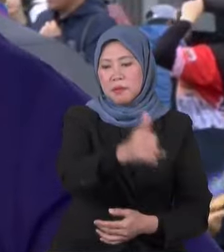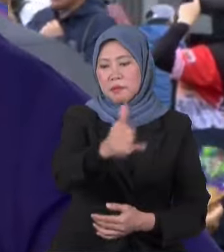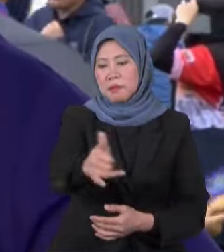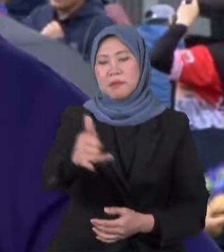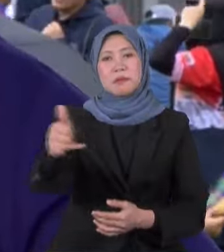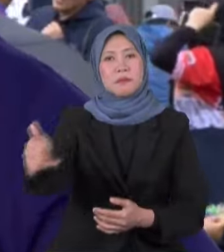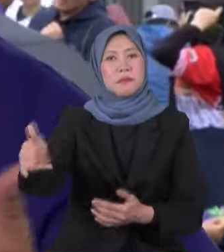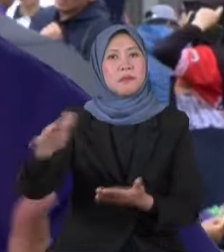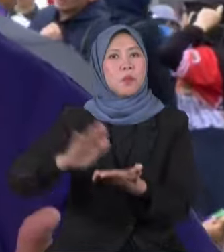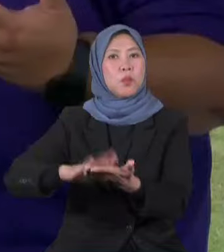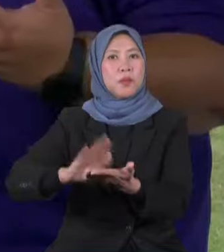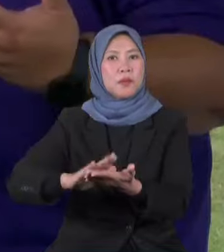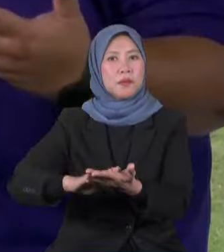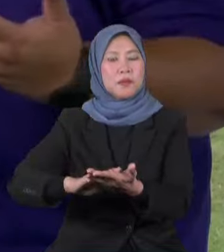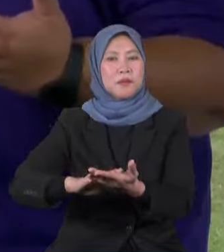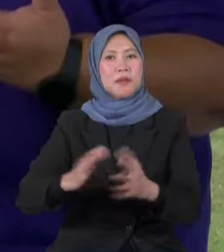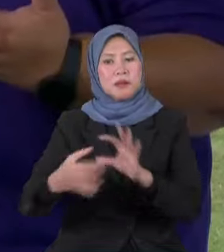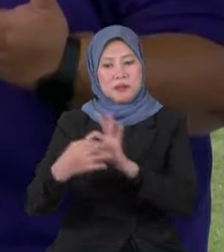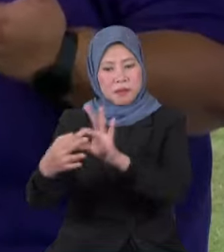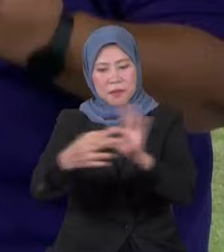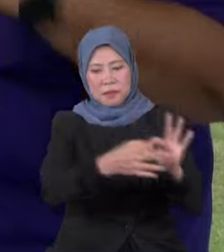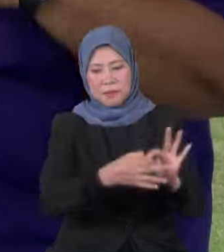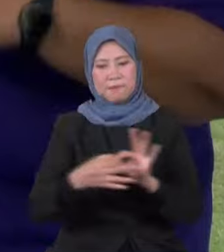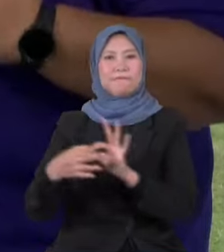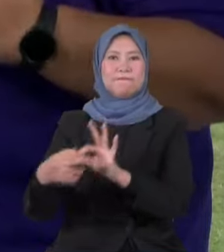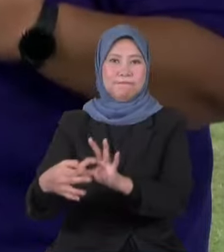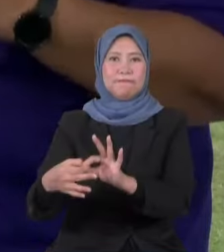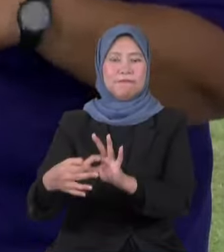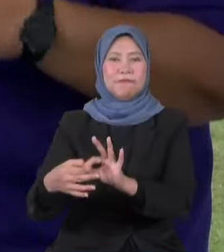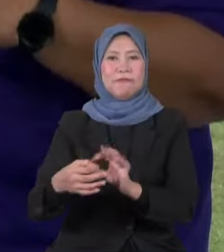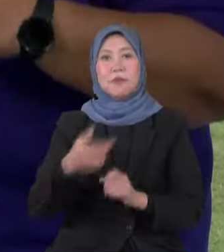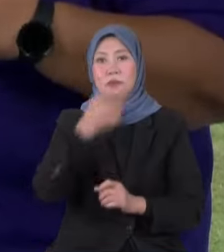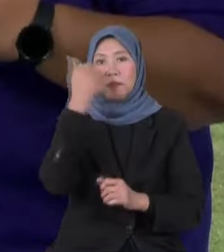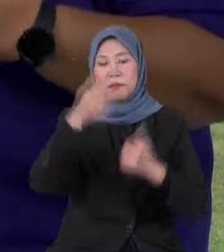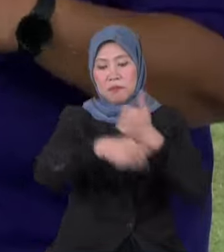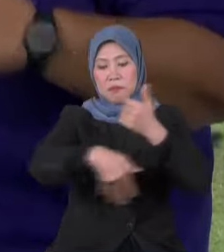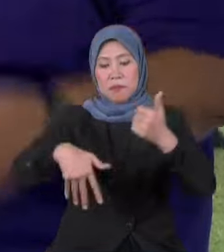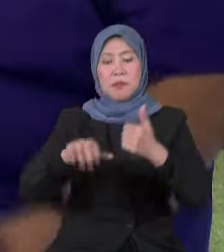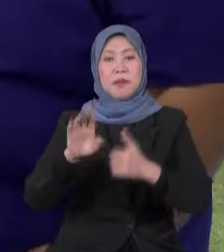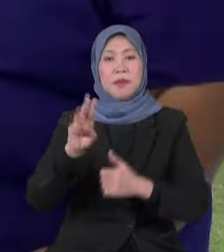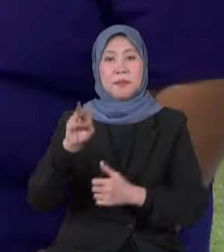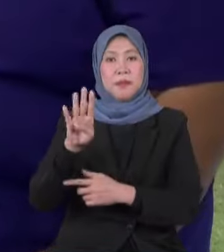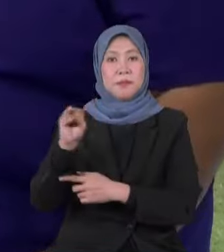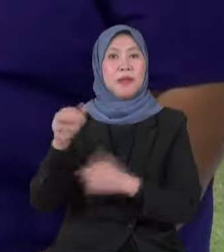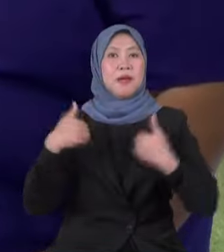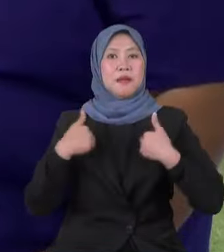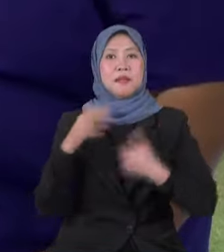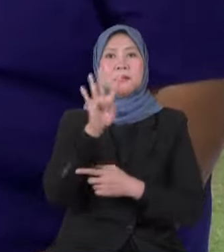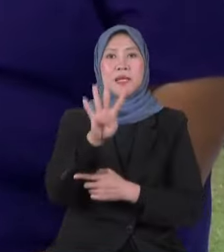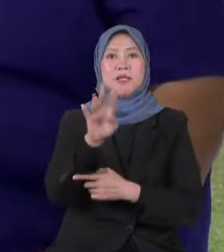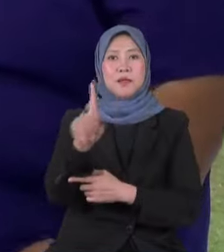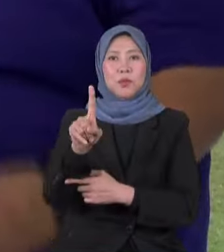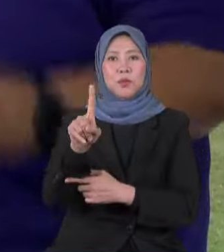melalui gabungan kita. Dia, sebab di bawah Majlis Belia Malaysia ni kita ada 41 badan